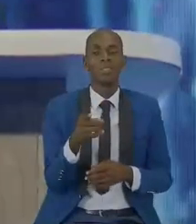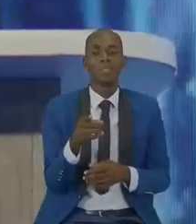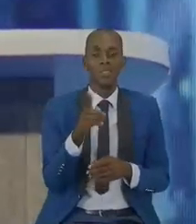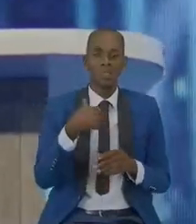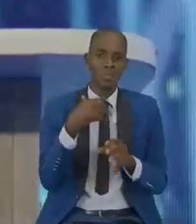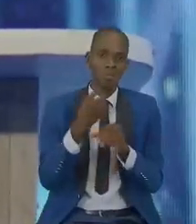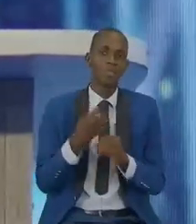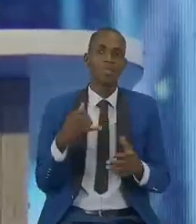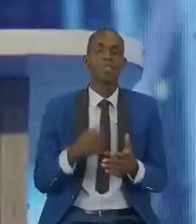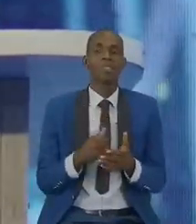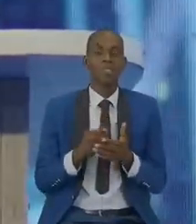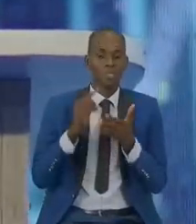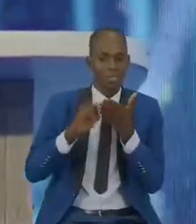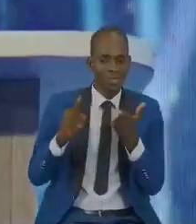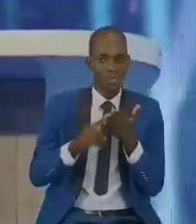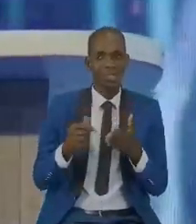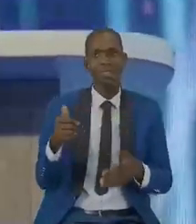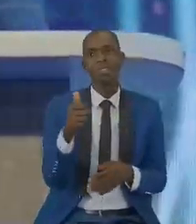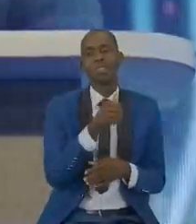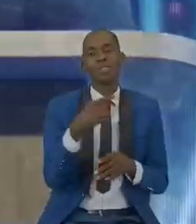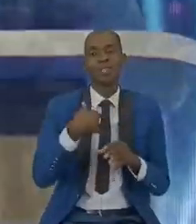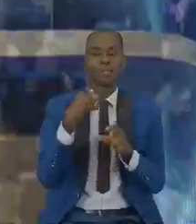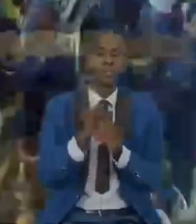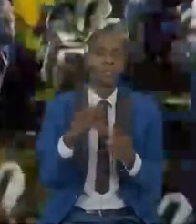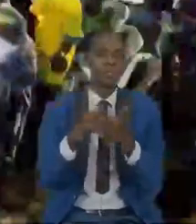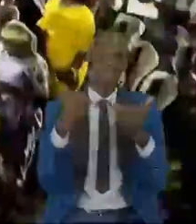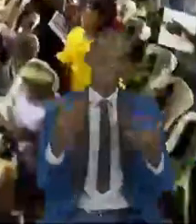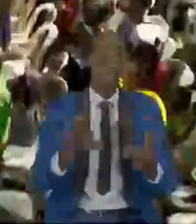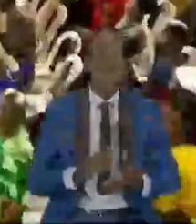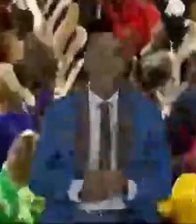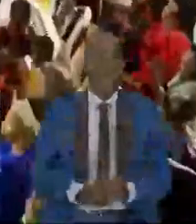La réalisation, vous l'avez reçue. Examinez-vous. Vous l'avez reçue.